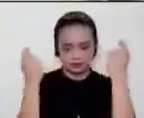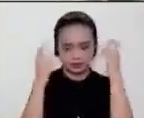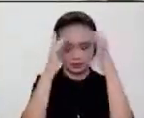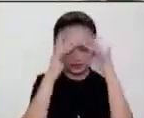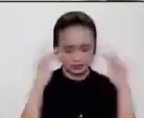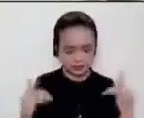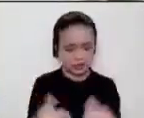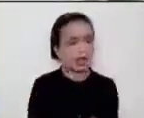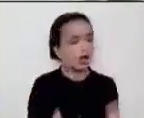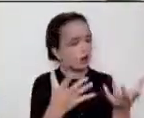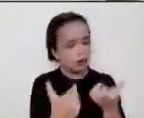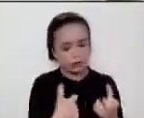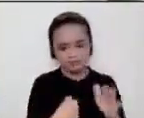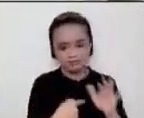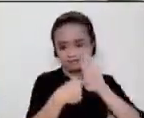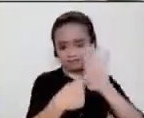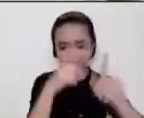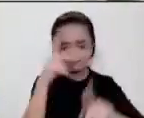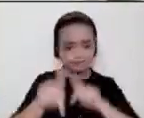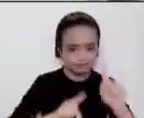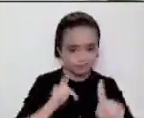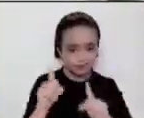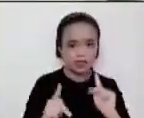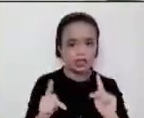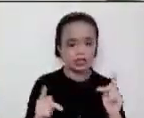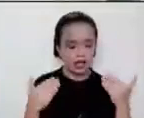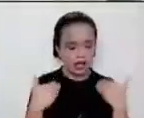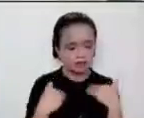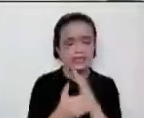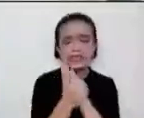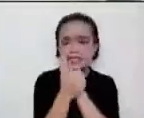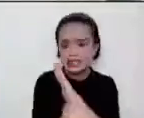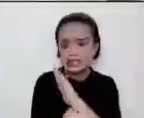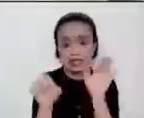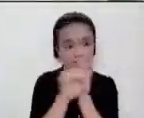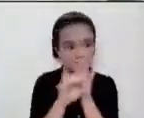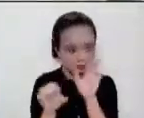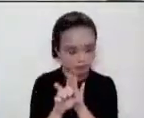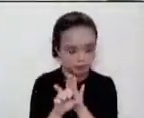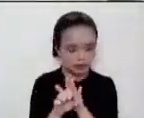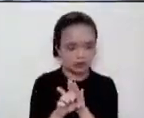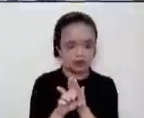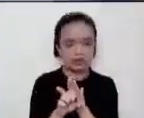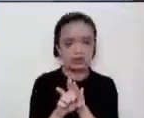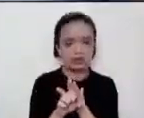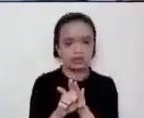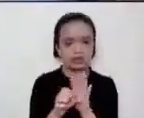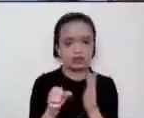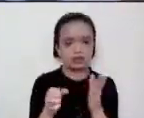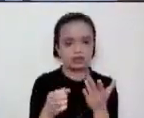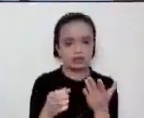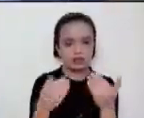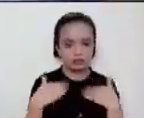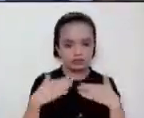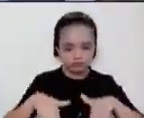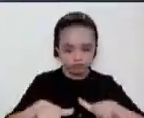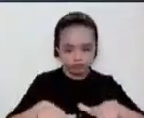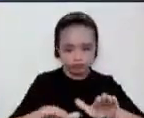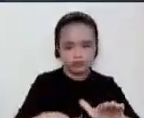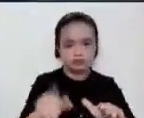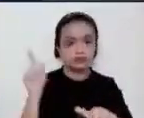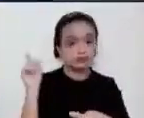rito, may mga skills sila katulad yan ng paghahabi ng basahan, may